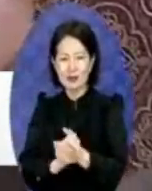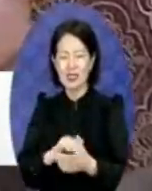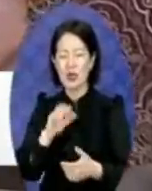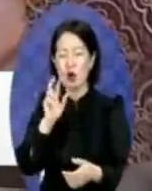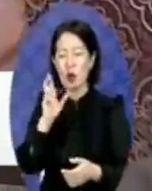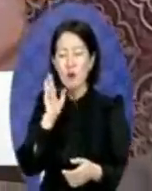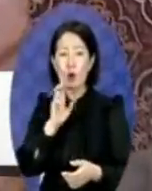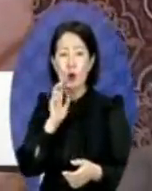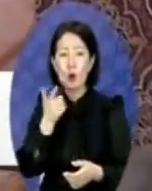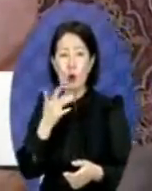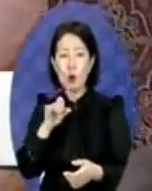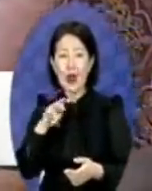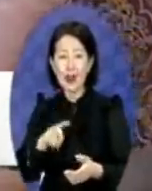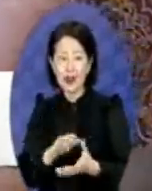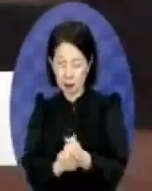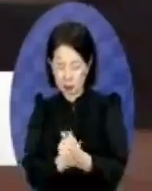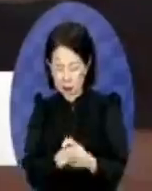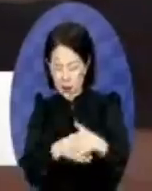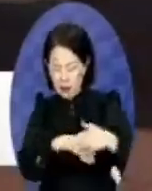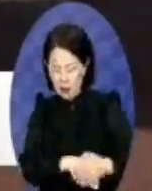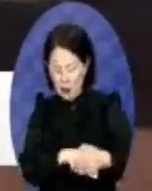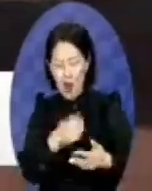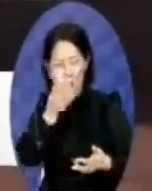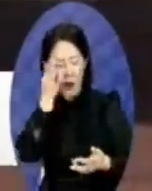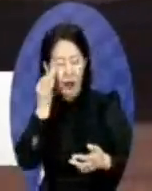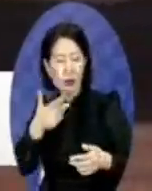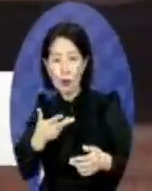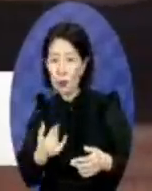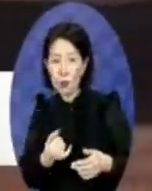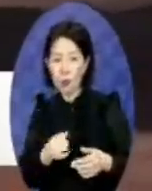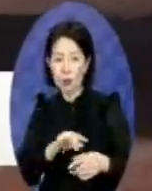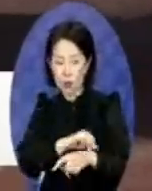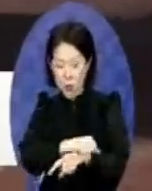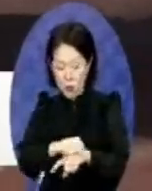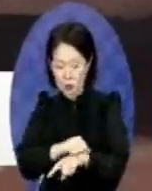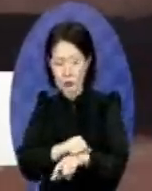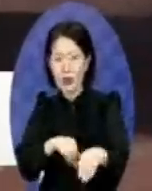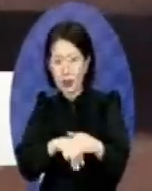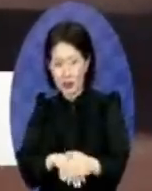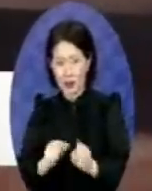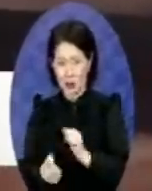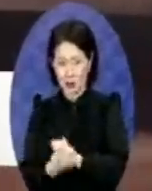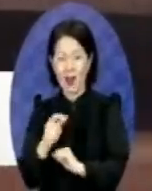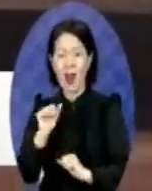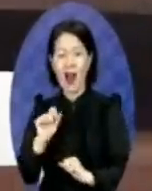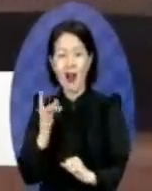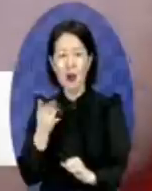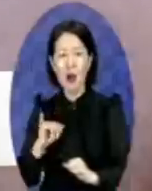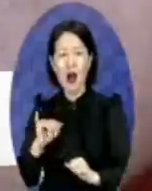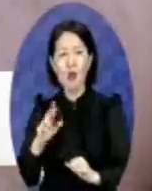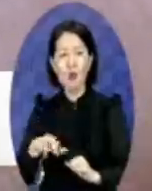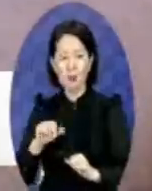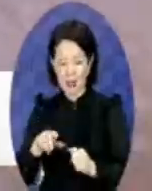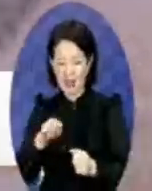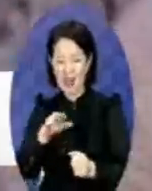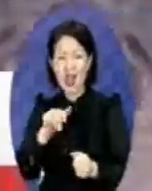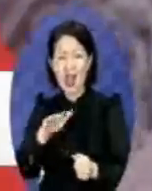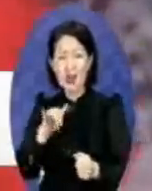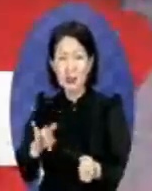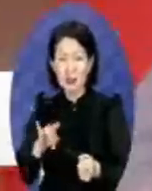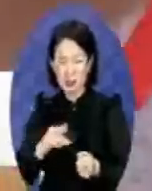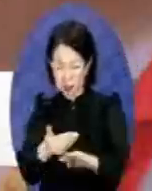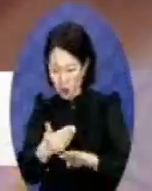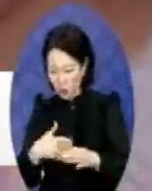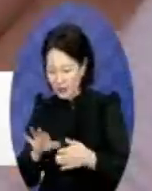гурил олон хоногоор авч явахад муудахгүй. Шин чанараа удаан хадгалдагаар онцлог. Одоо та бүхэн 10-ын буудаг тэрэмтгэс өмнө хэрхэн